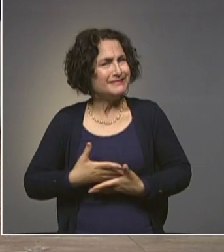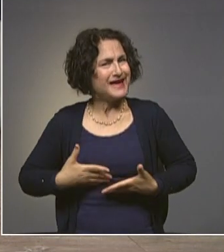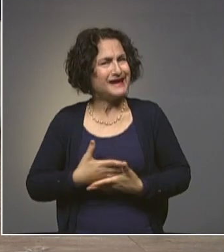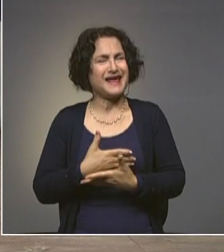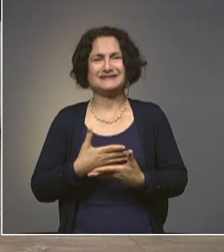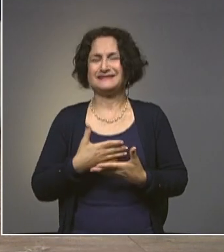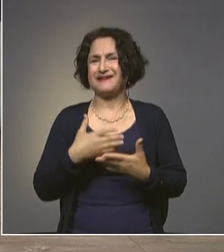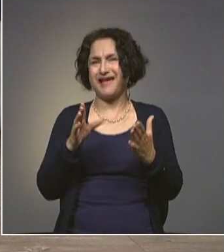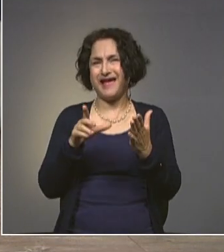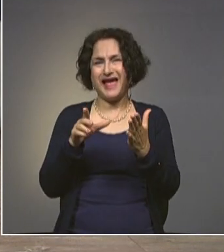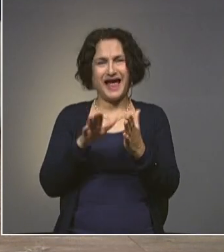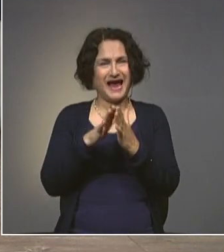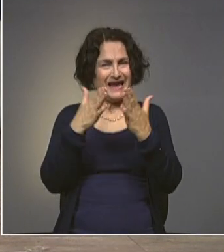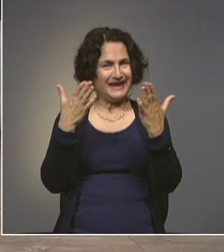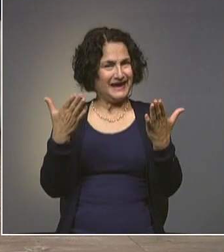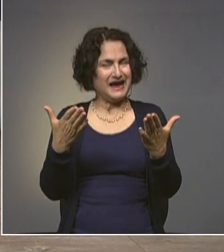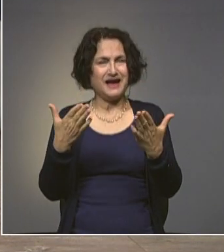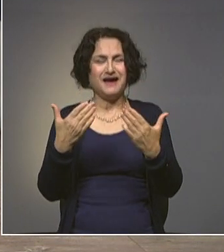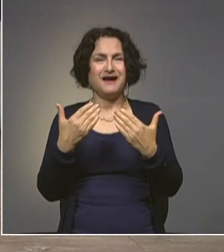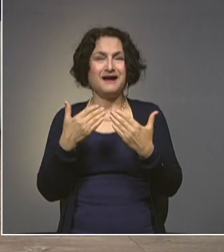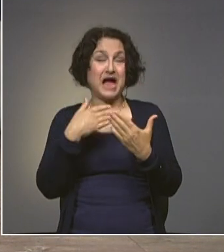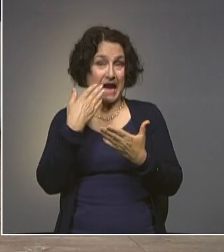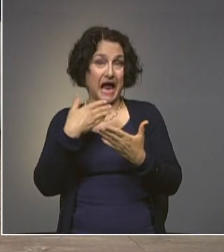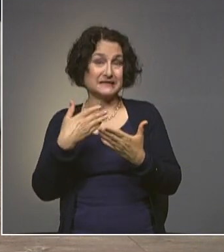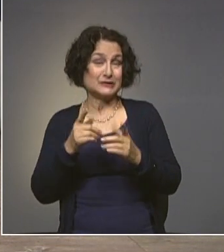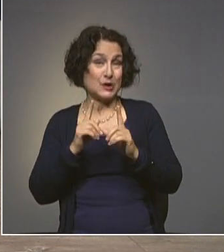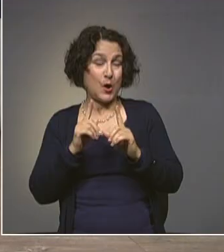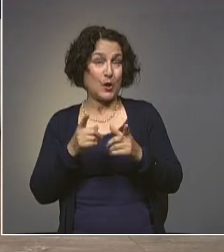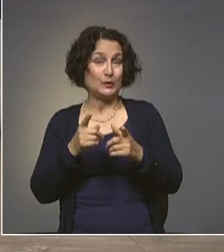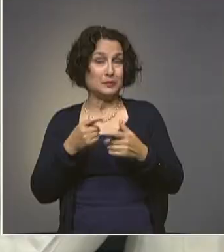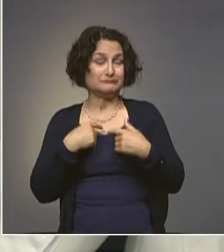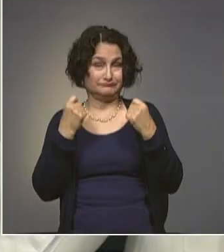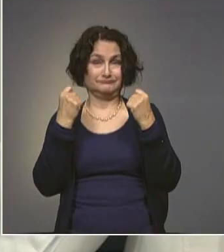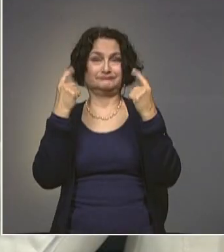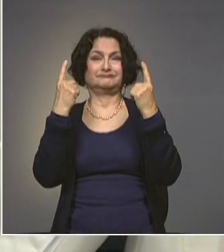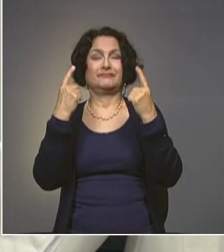Екзотично заглавие и разказ, който наистина буди любопитство. Благодаря ви още